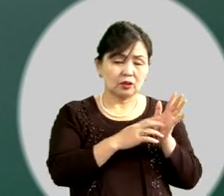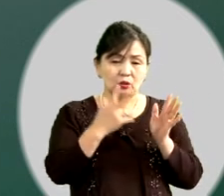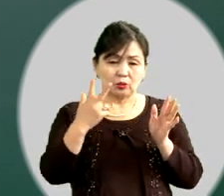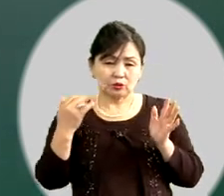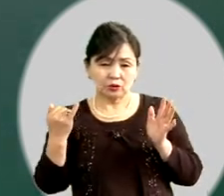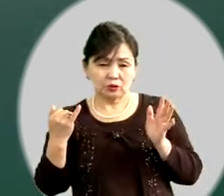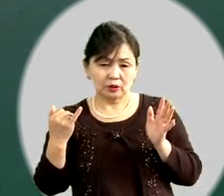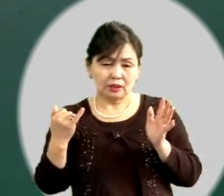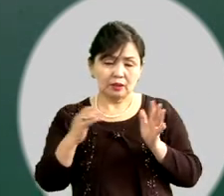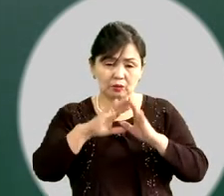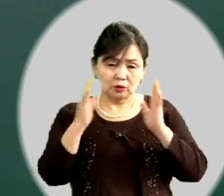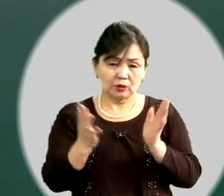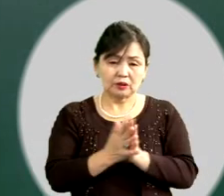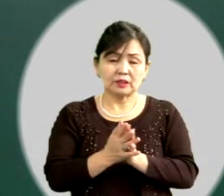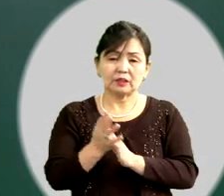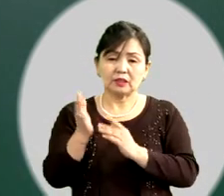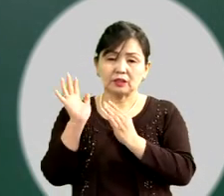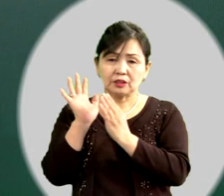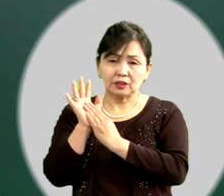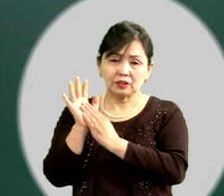60 нийлээд 96